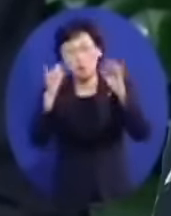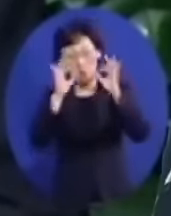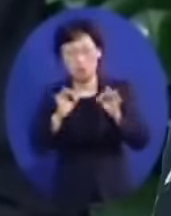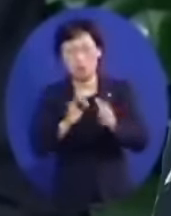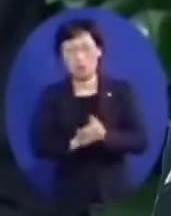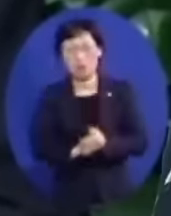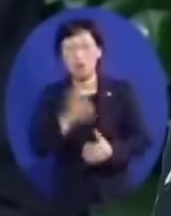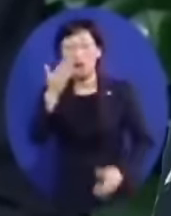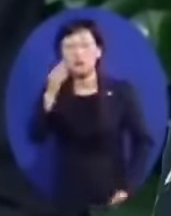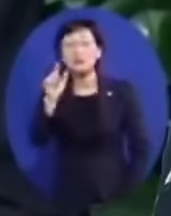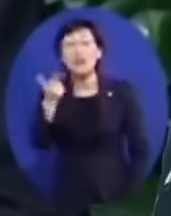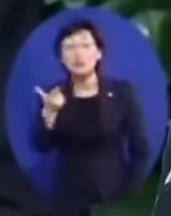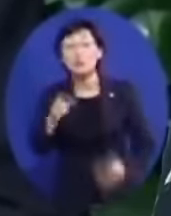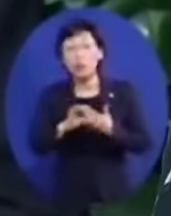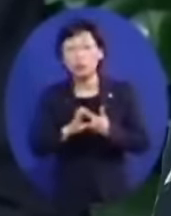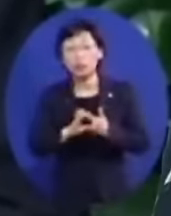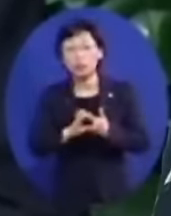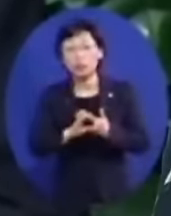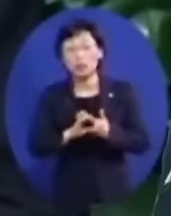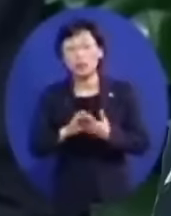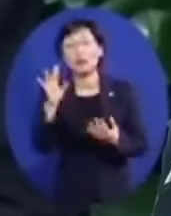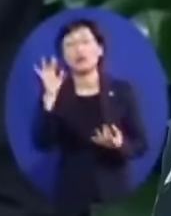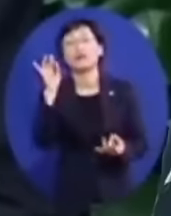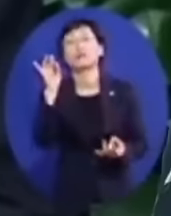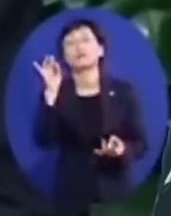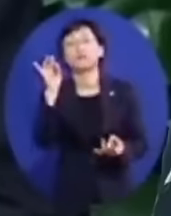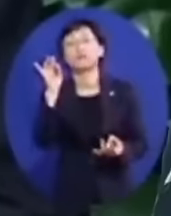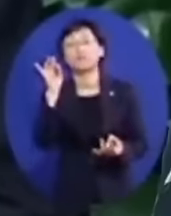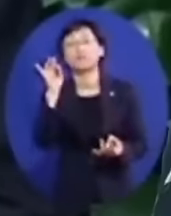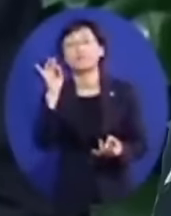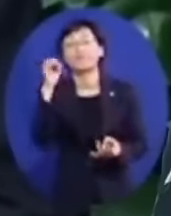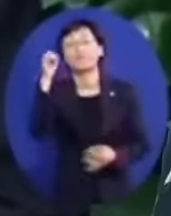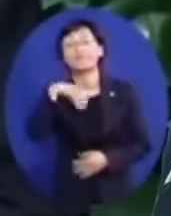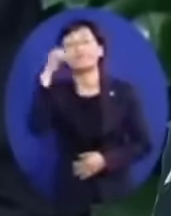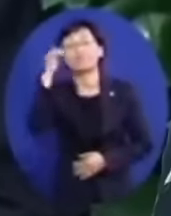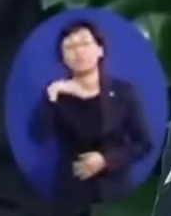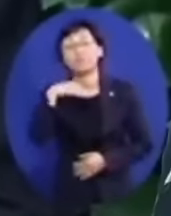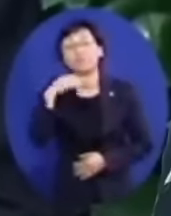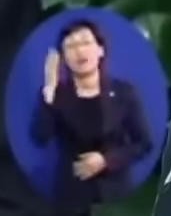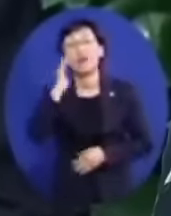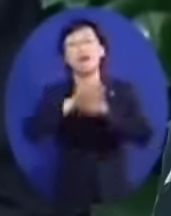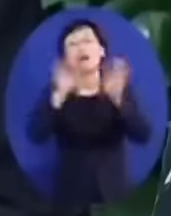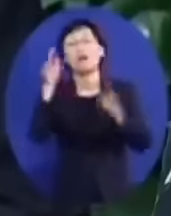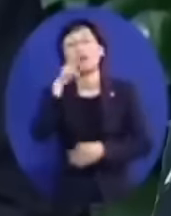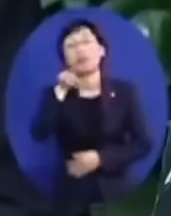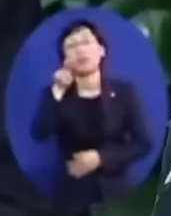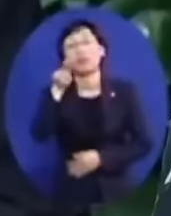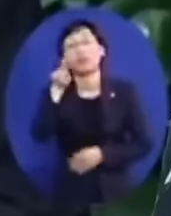그렇지 않으면 식물인간이 되어서 아무것도 하지 않습니다. 하늘만 뻔히 쳐다보고 있고